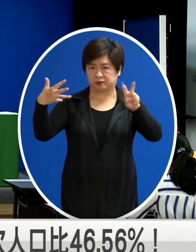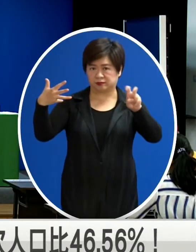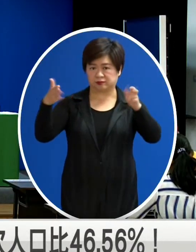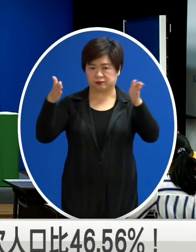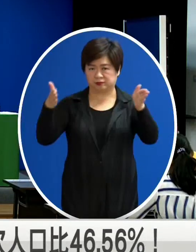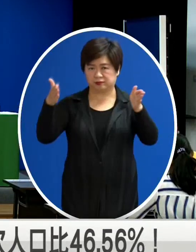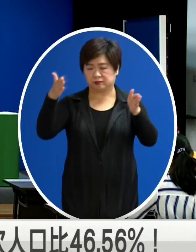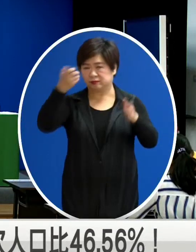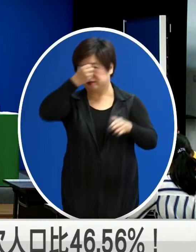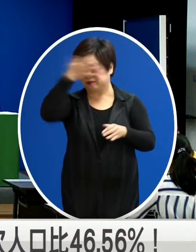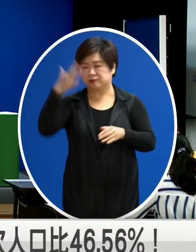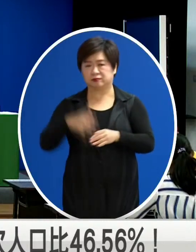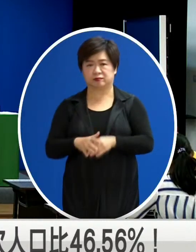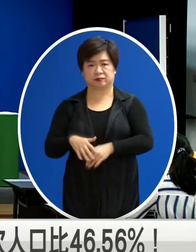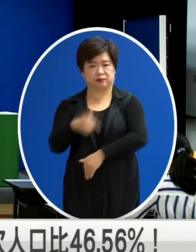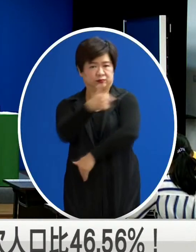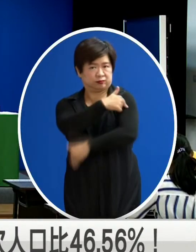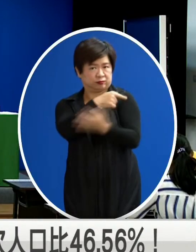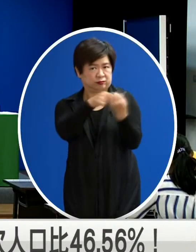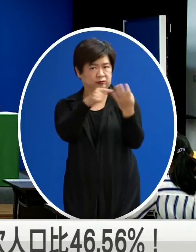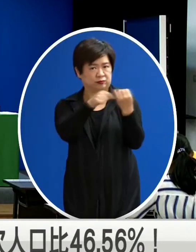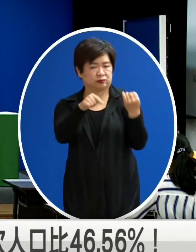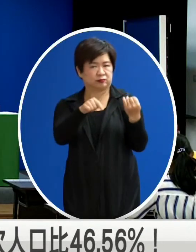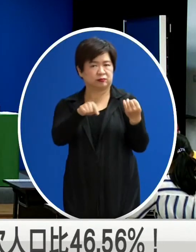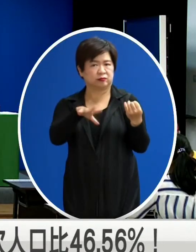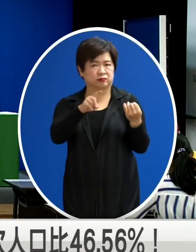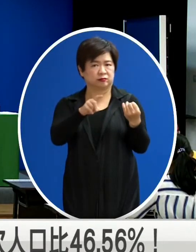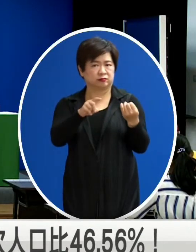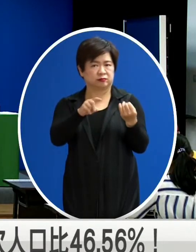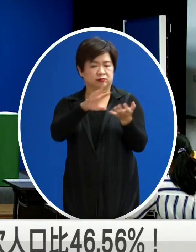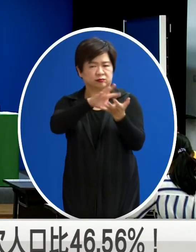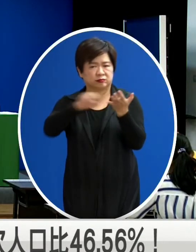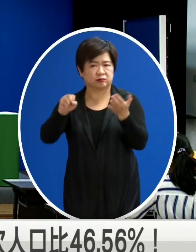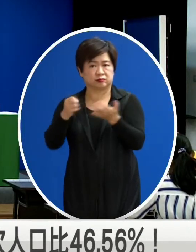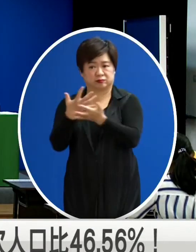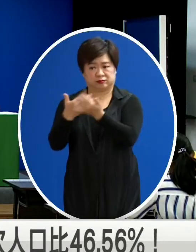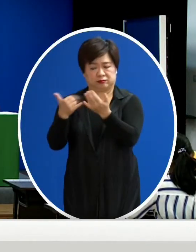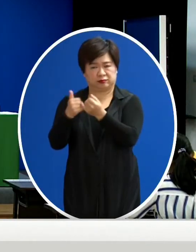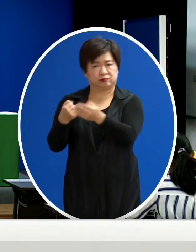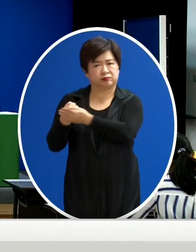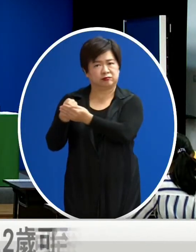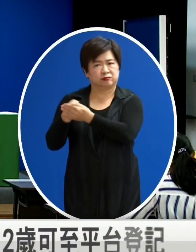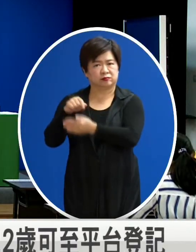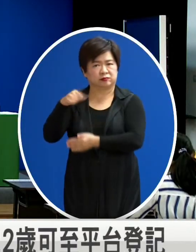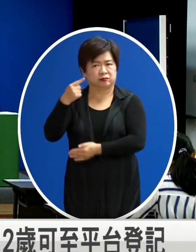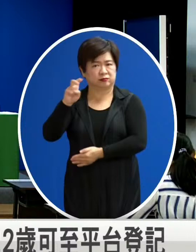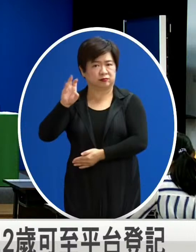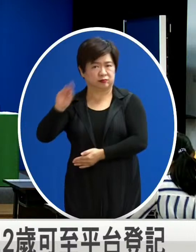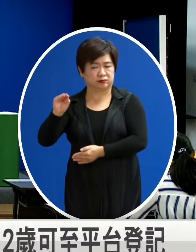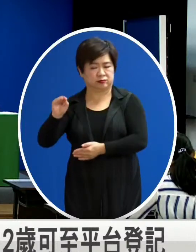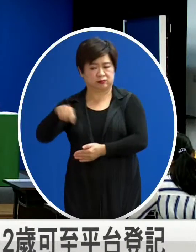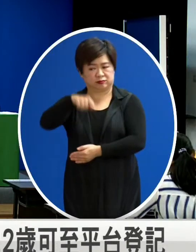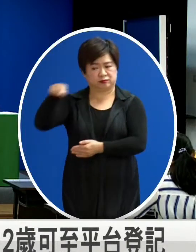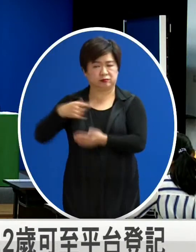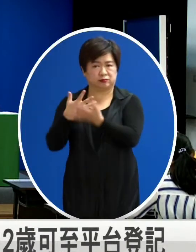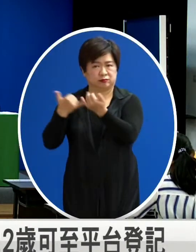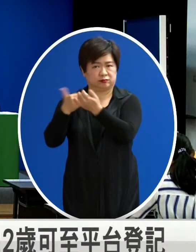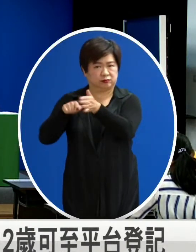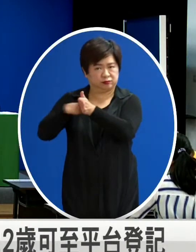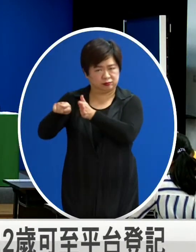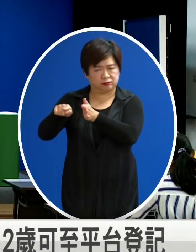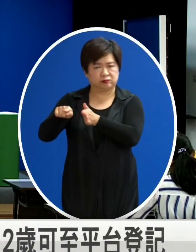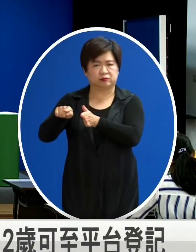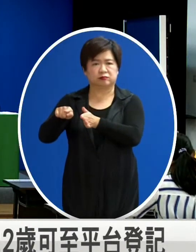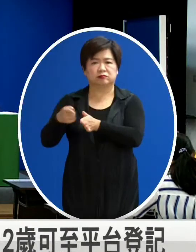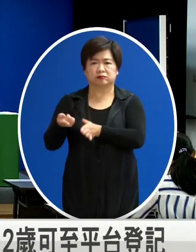18到22岁的这个剂量，就是扣除掉学生预先保留大概120万的学生族群打完之后，然后优